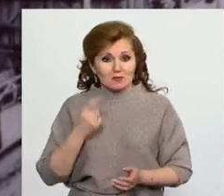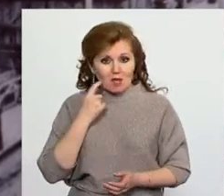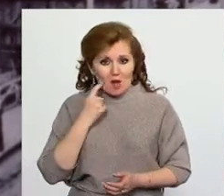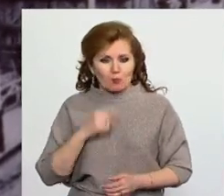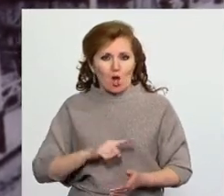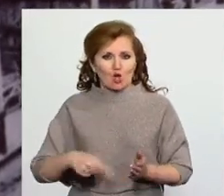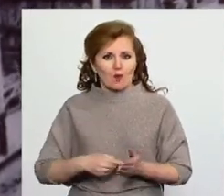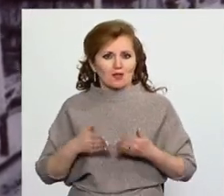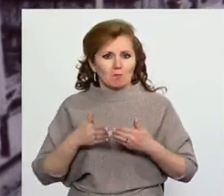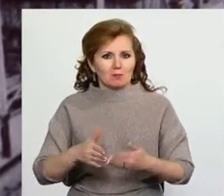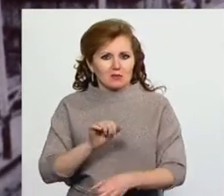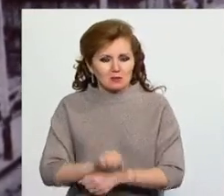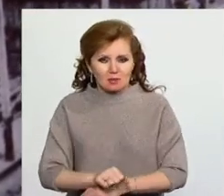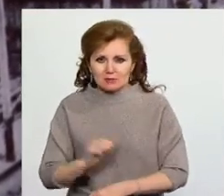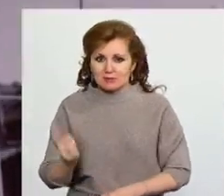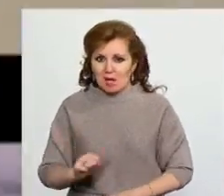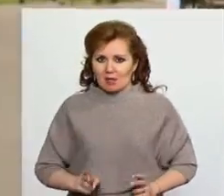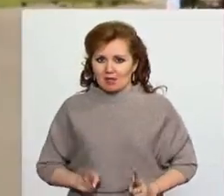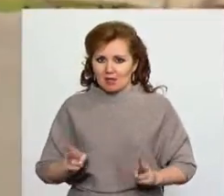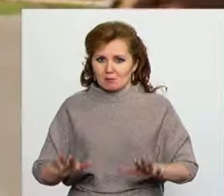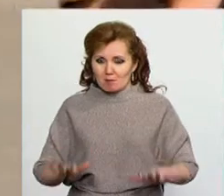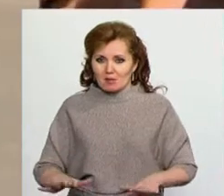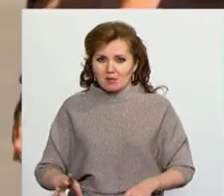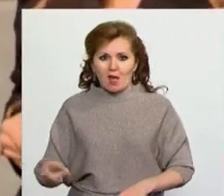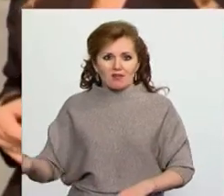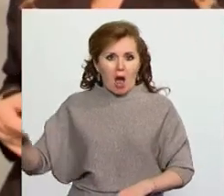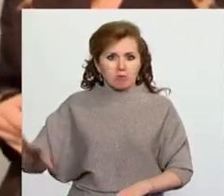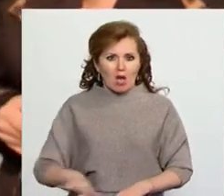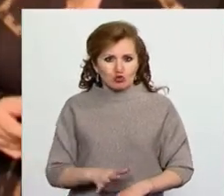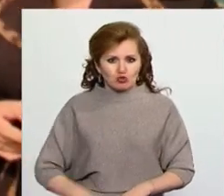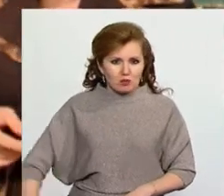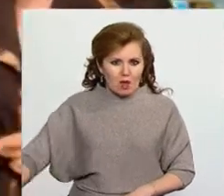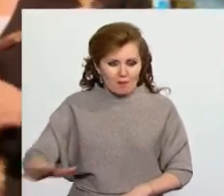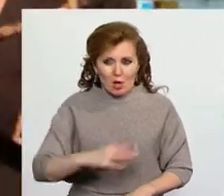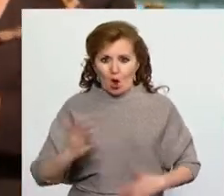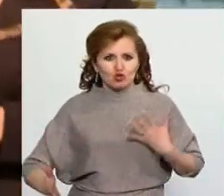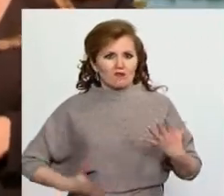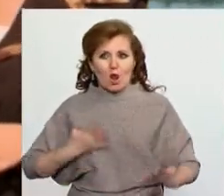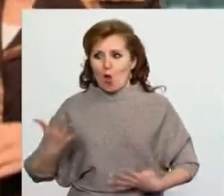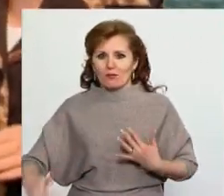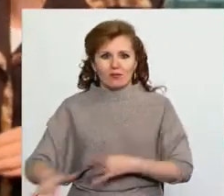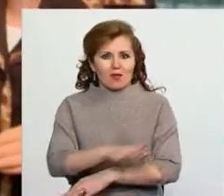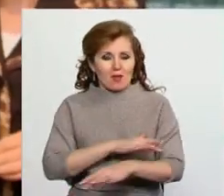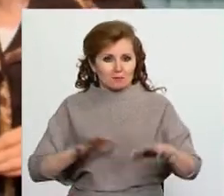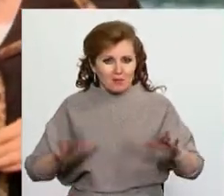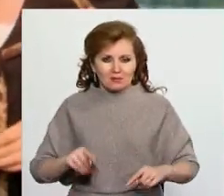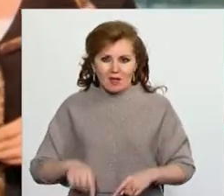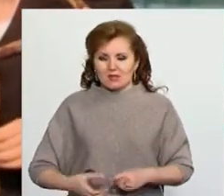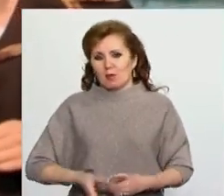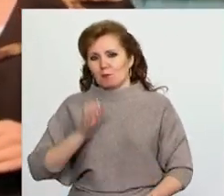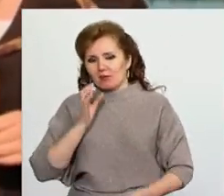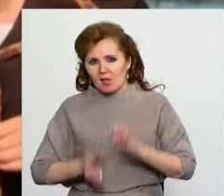самое криминальное место – набережная. Раз это было самое оживленное место в городе. Здесь и питейные заведения. Да, здесь и